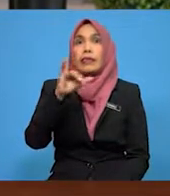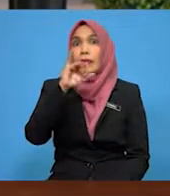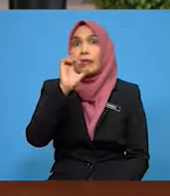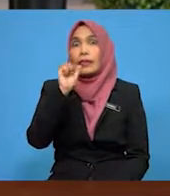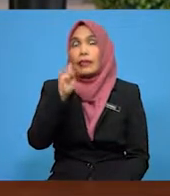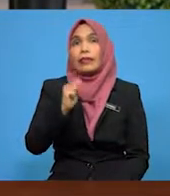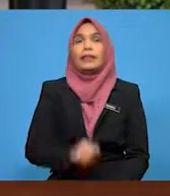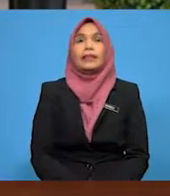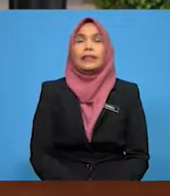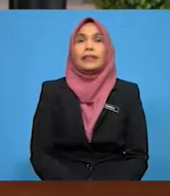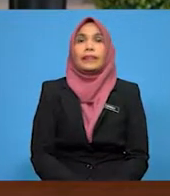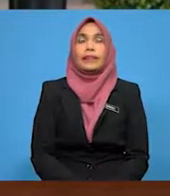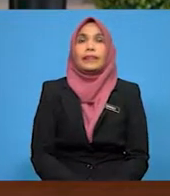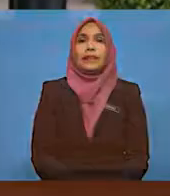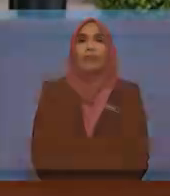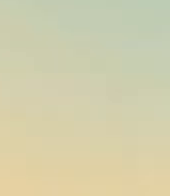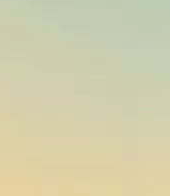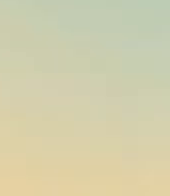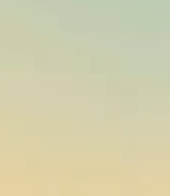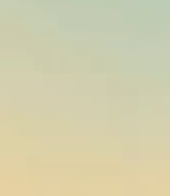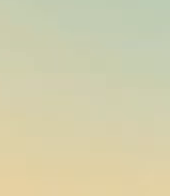ini dari masa ke semasa.